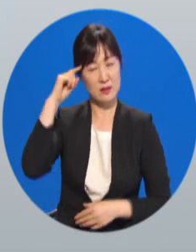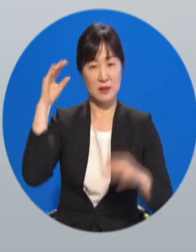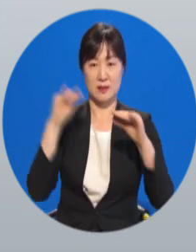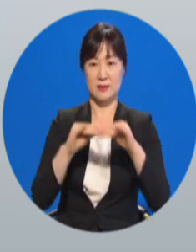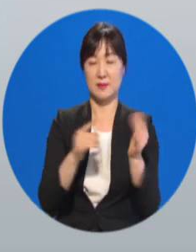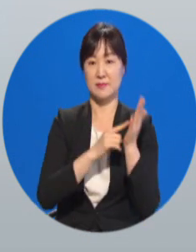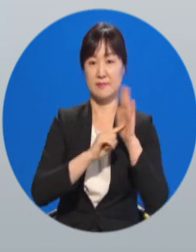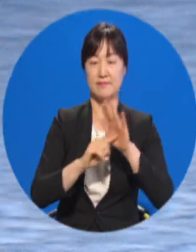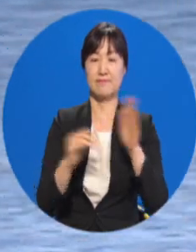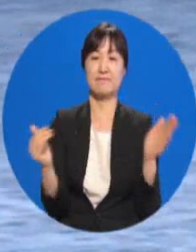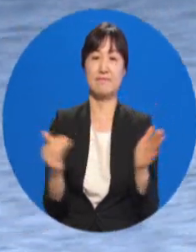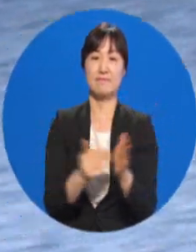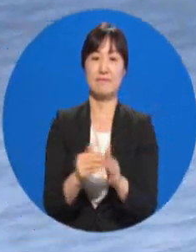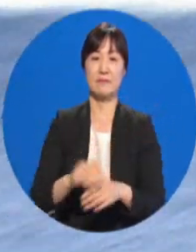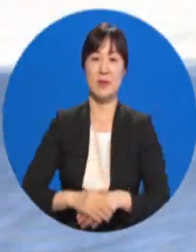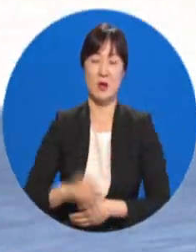나왔습니다.